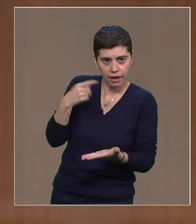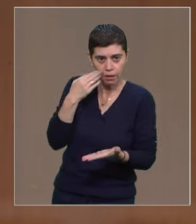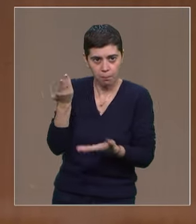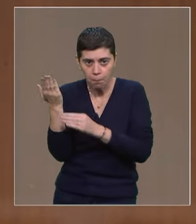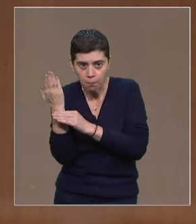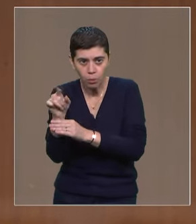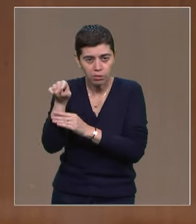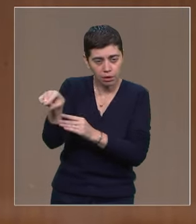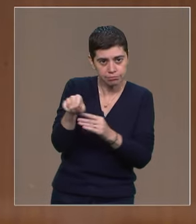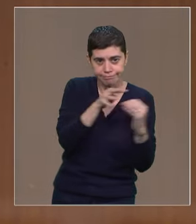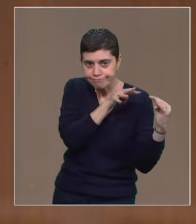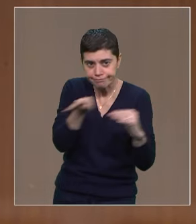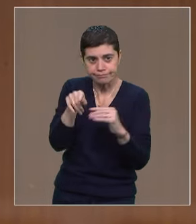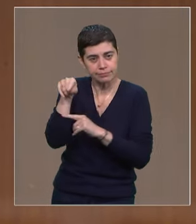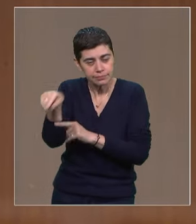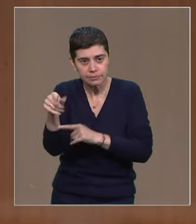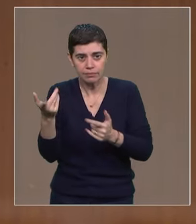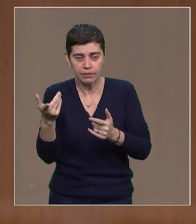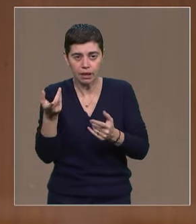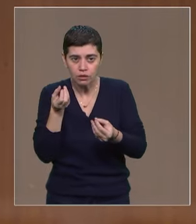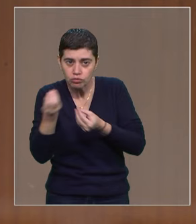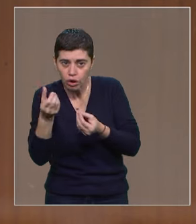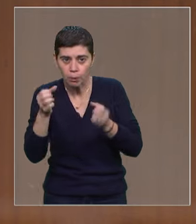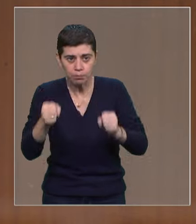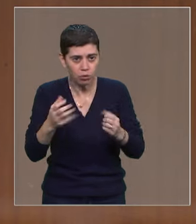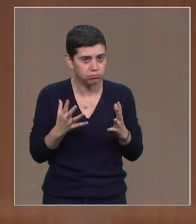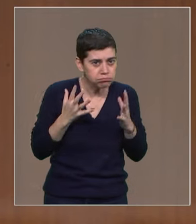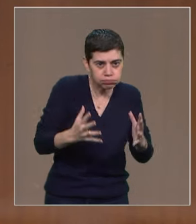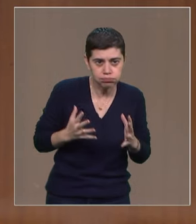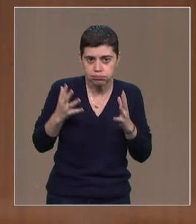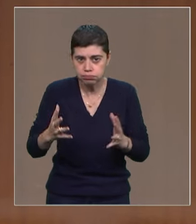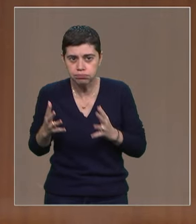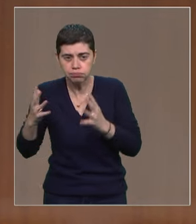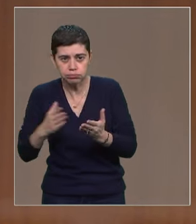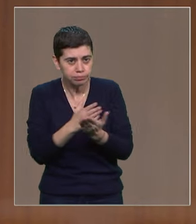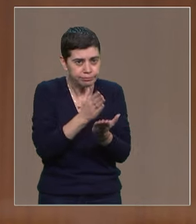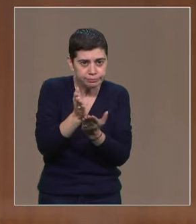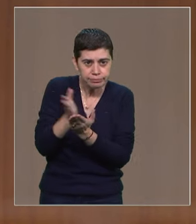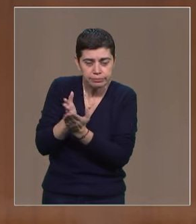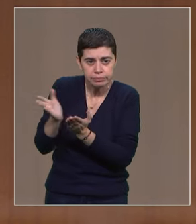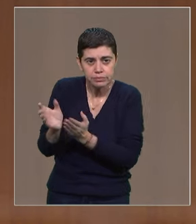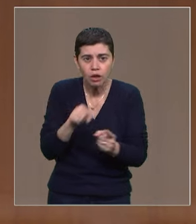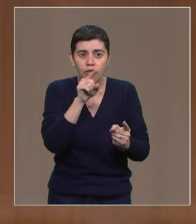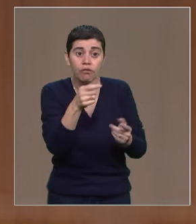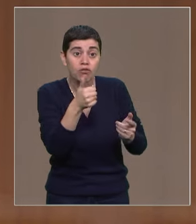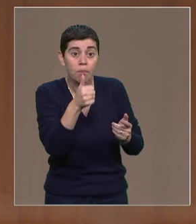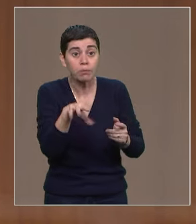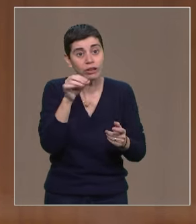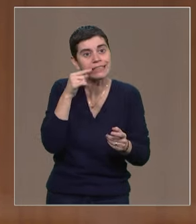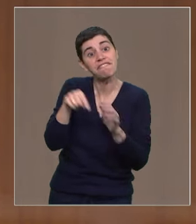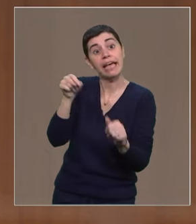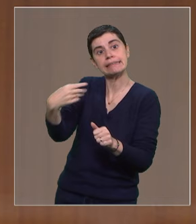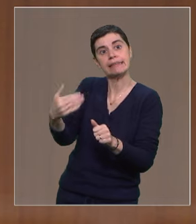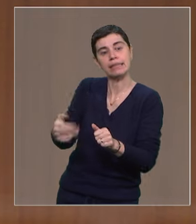soit, et qu'elle s'engage vers différents vecteurs, différents lieux, et pas simplement des voies que vous auriez choisies pour eux. Car